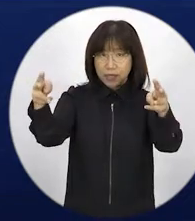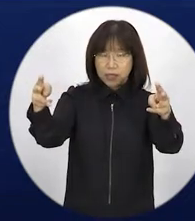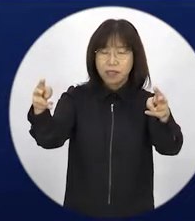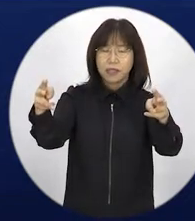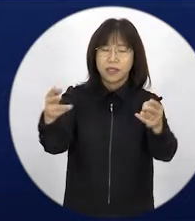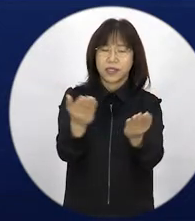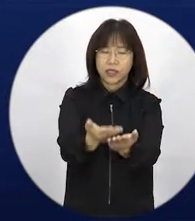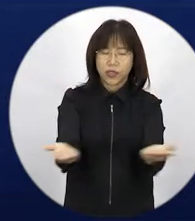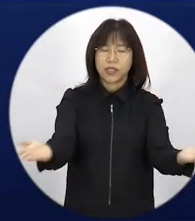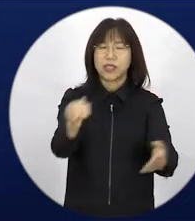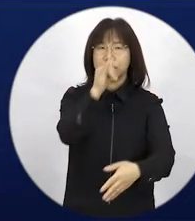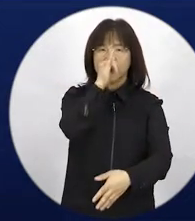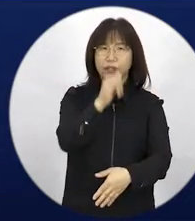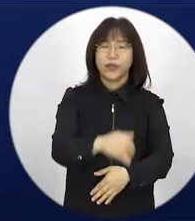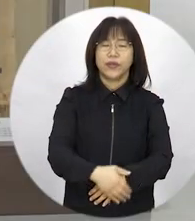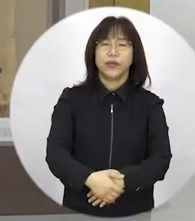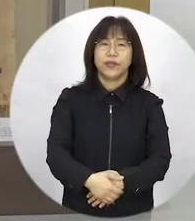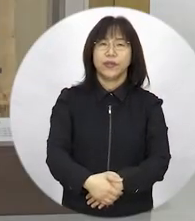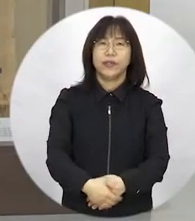열립니다